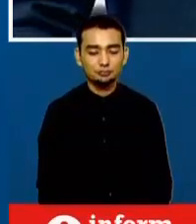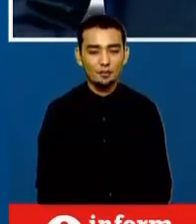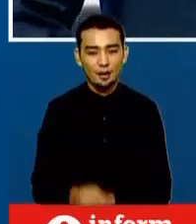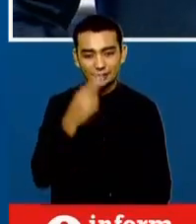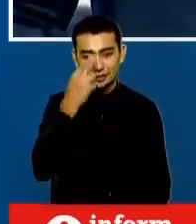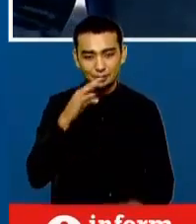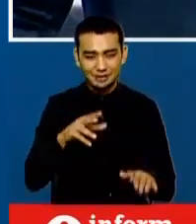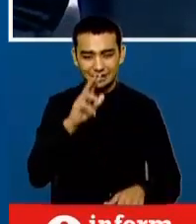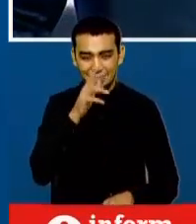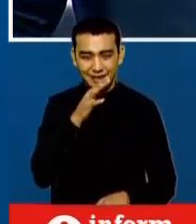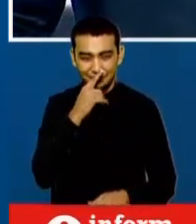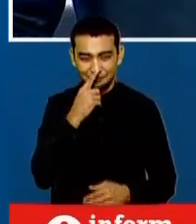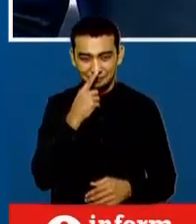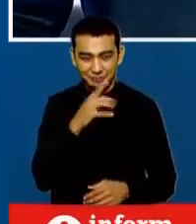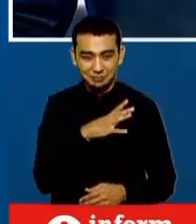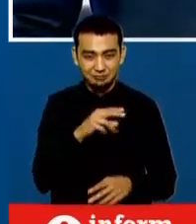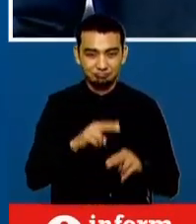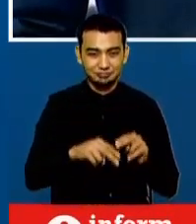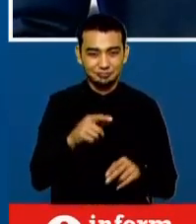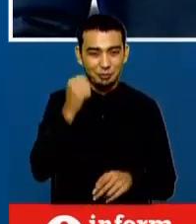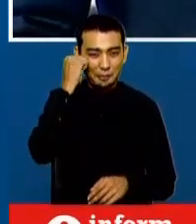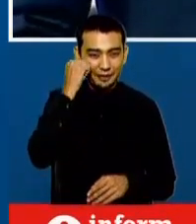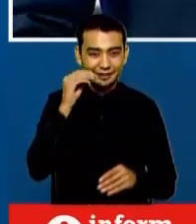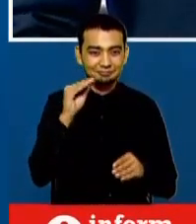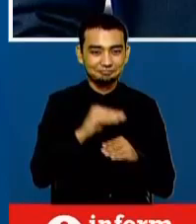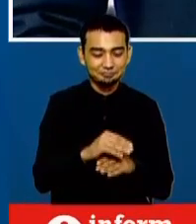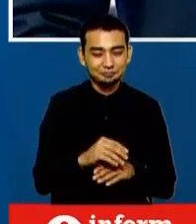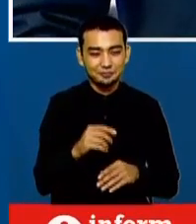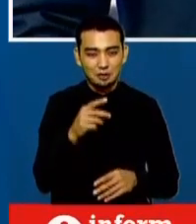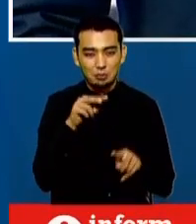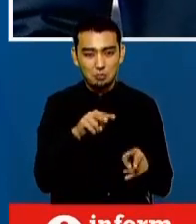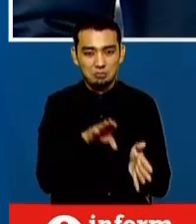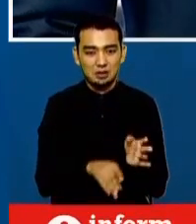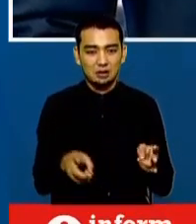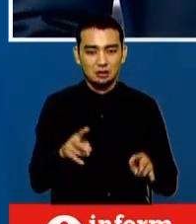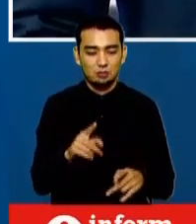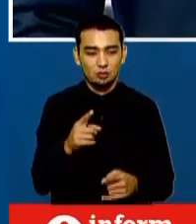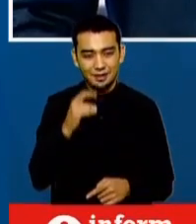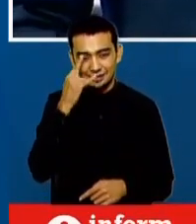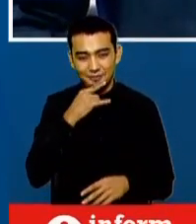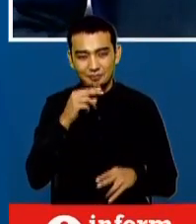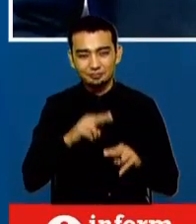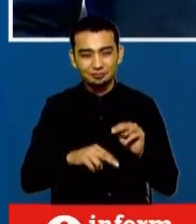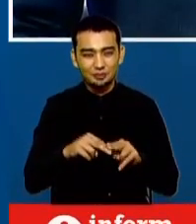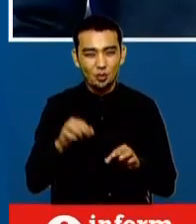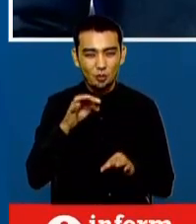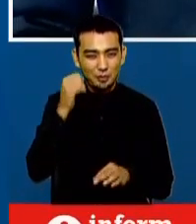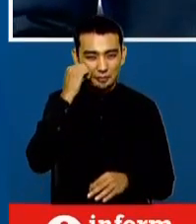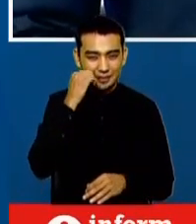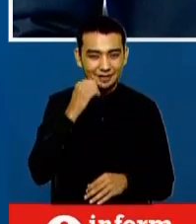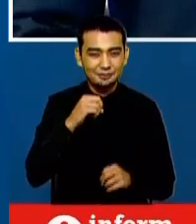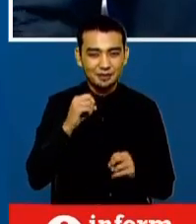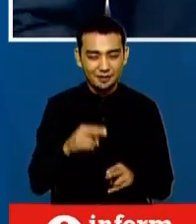Астанада осыдан 3 жыл бұрын ғана салынған ескерткіш қараусыз қалған. Қазақстан құрылысшыларының құрметіне бой көтерген тас мүсіннің маңына